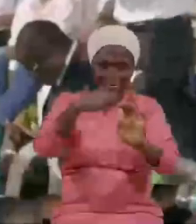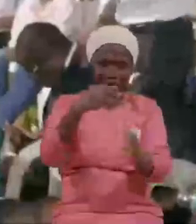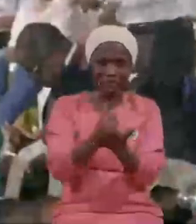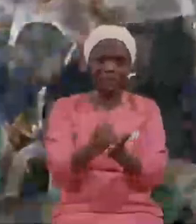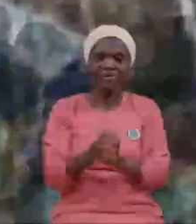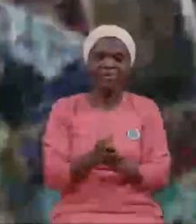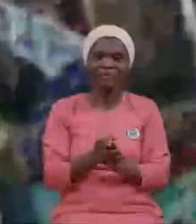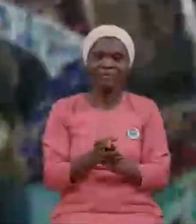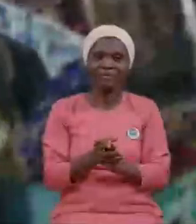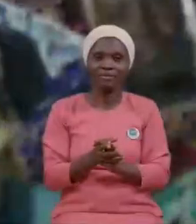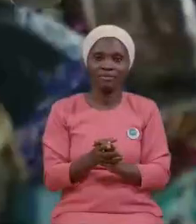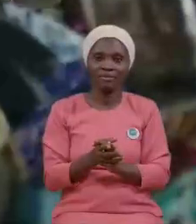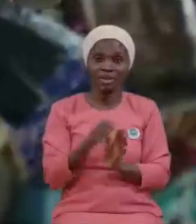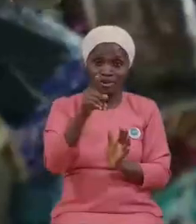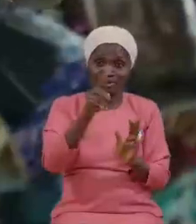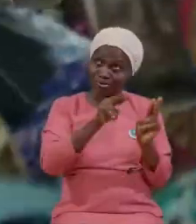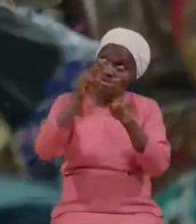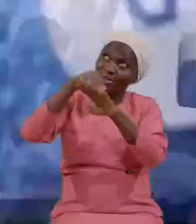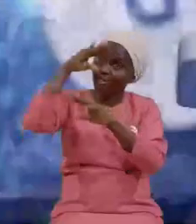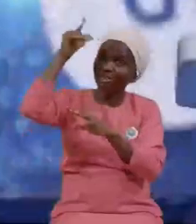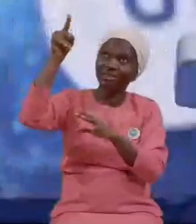Regarde-le, il vient vers toi maintenant.